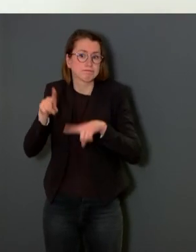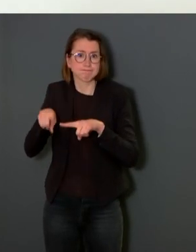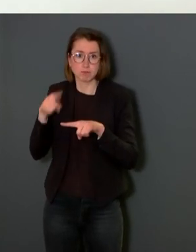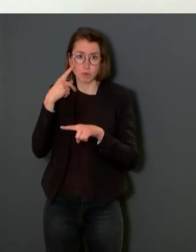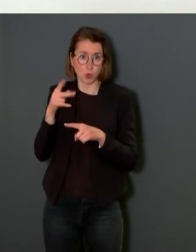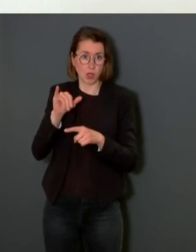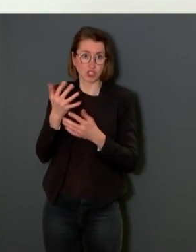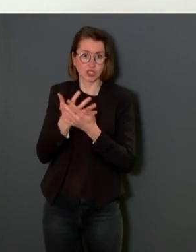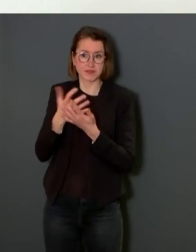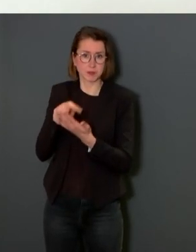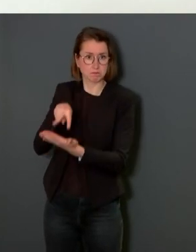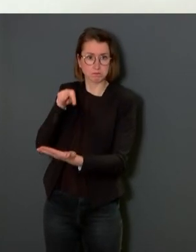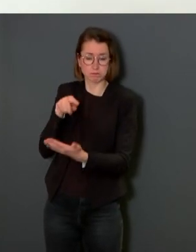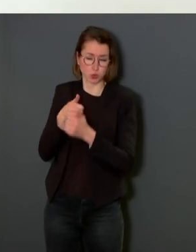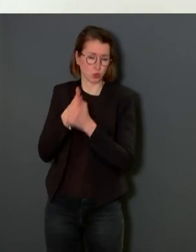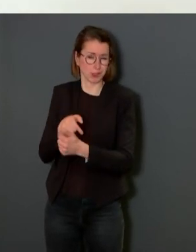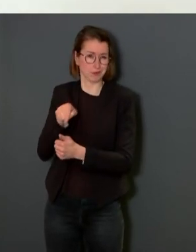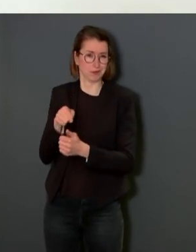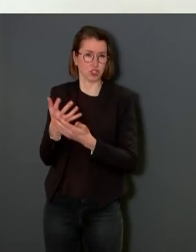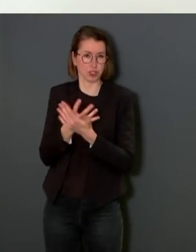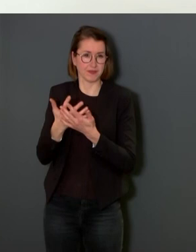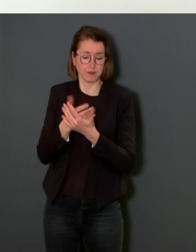l'évolution tous les jours.